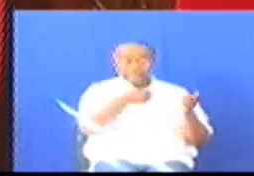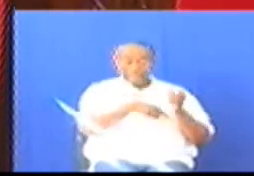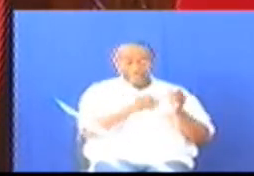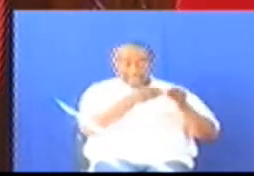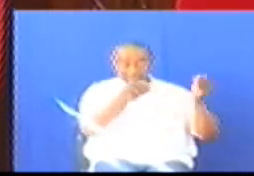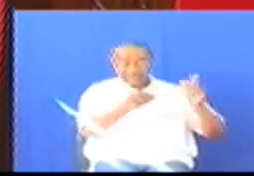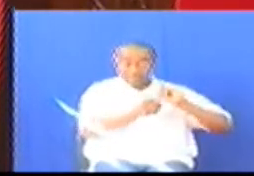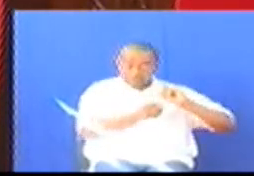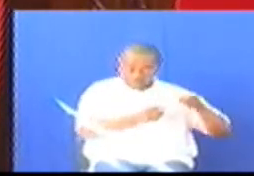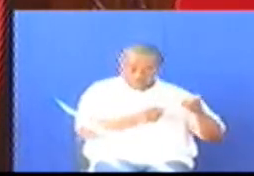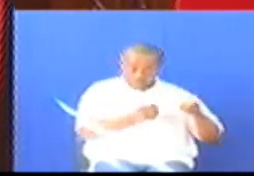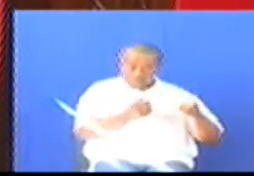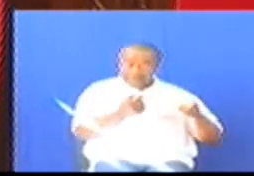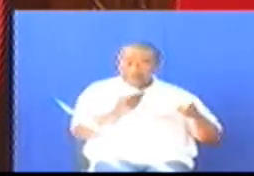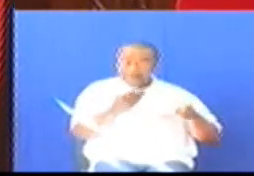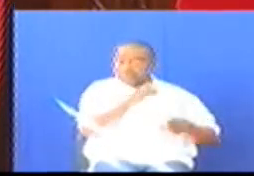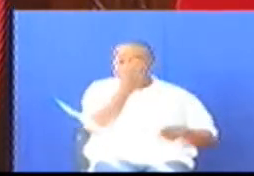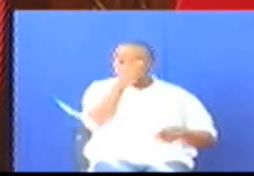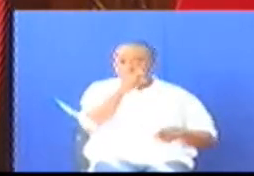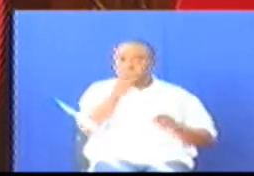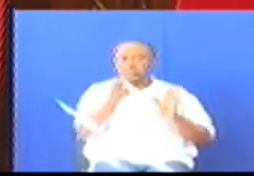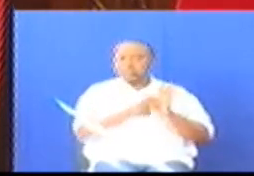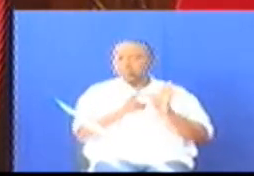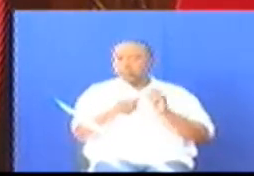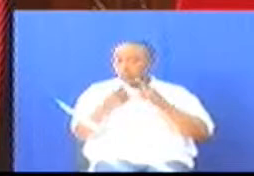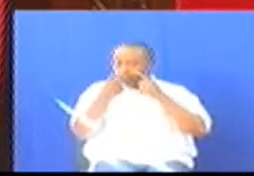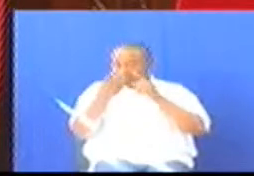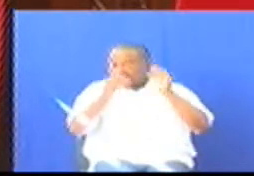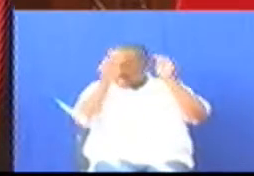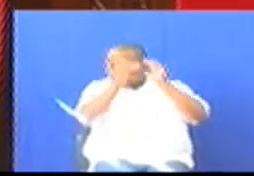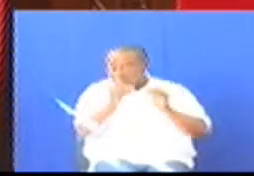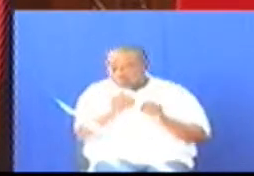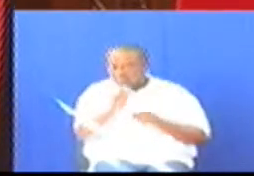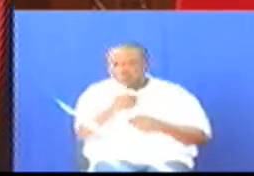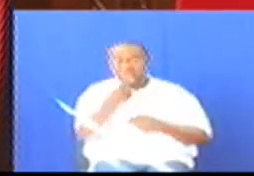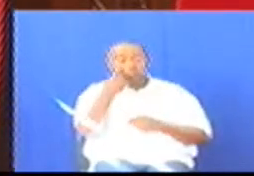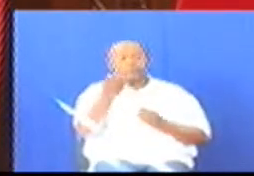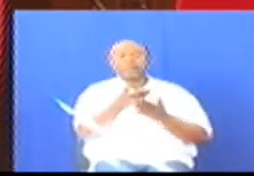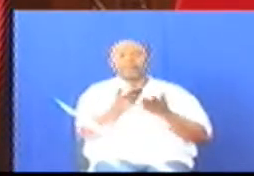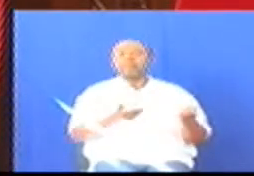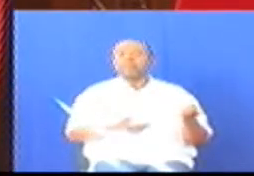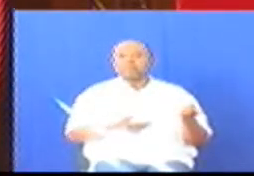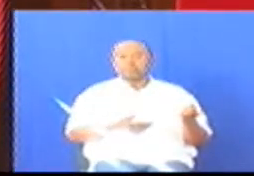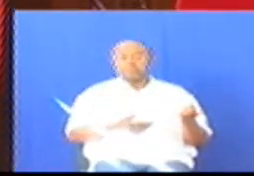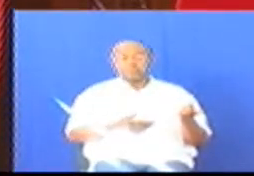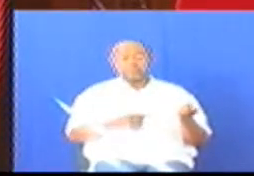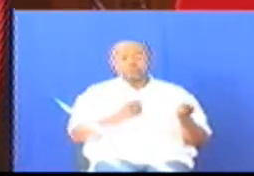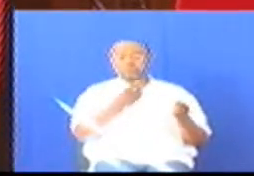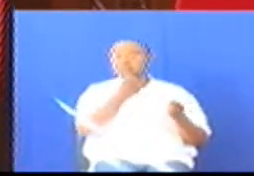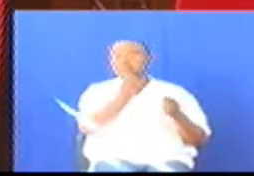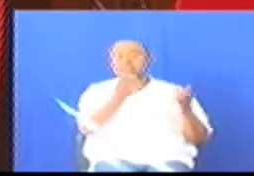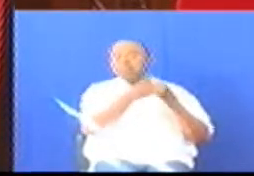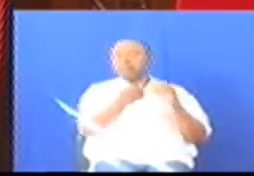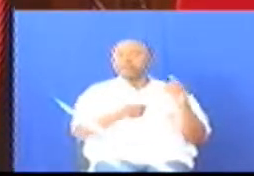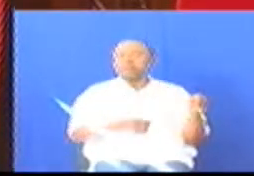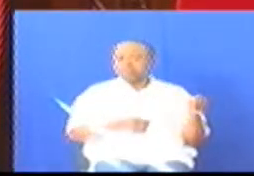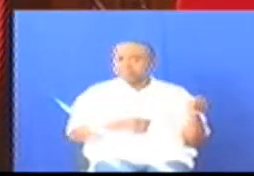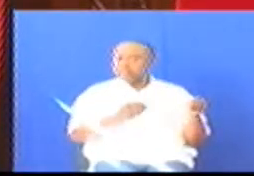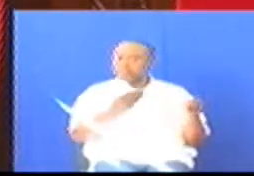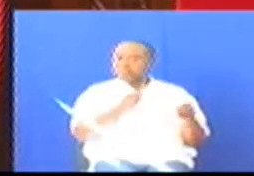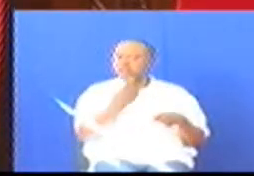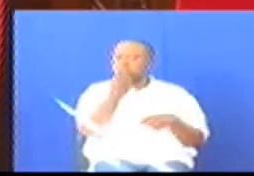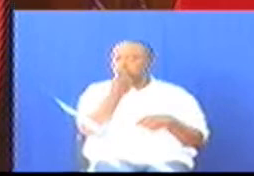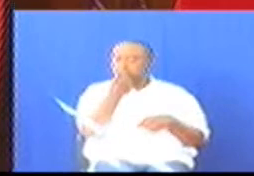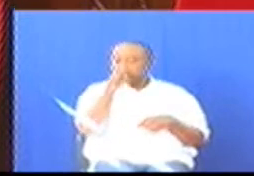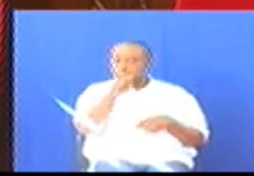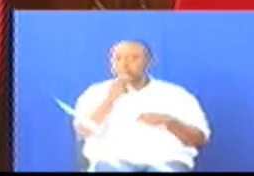kuna fedha hii, lakini ukipitia mifumo yao haisomani. Kwa hiyo kuna upotevu wa mwanzo ambao wameonyesha katika huu